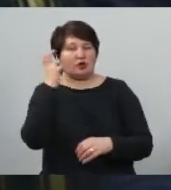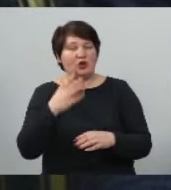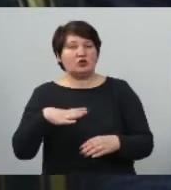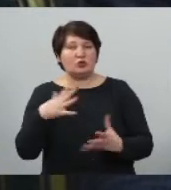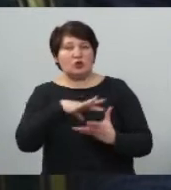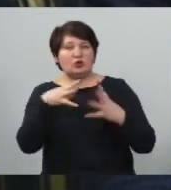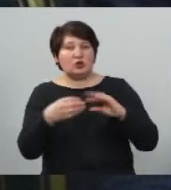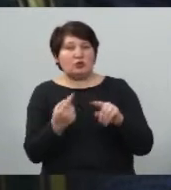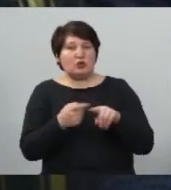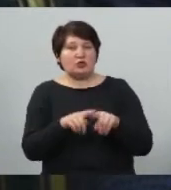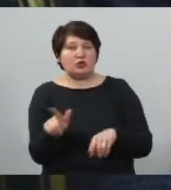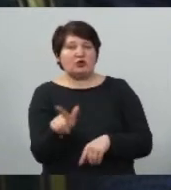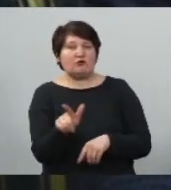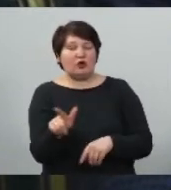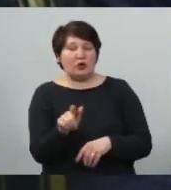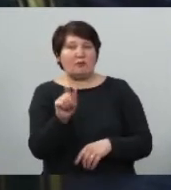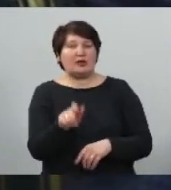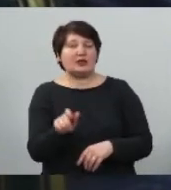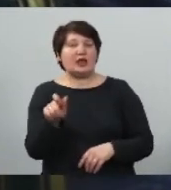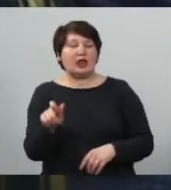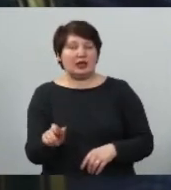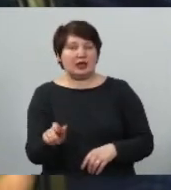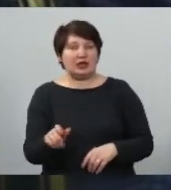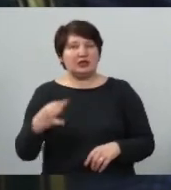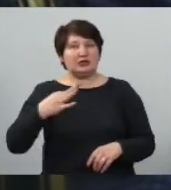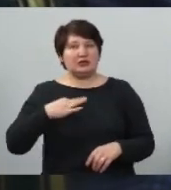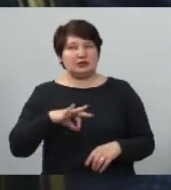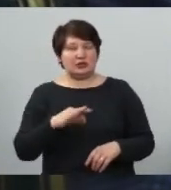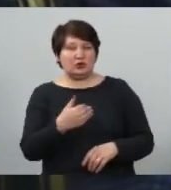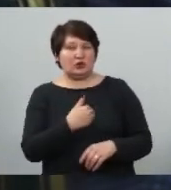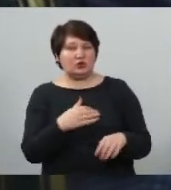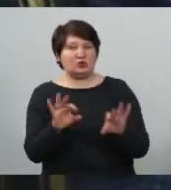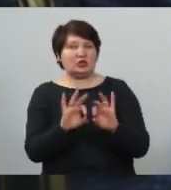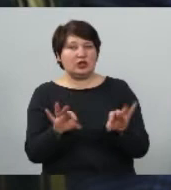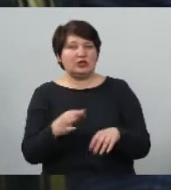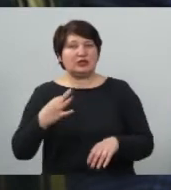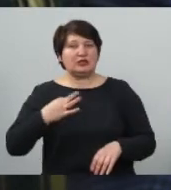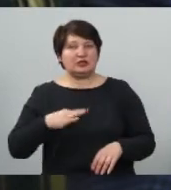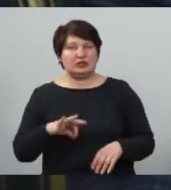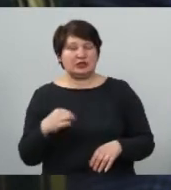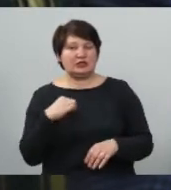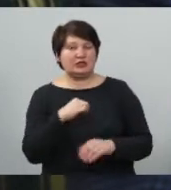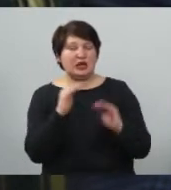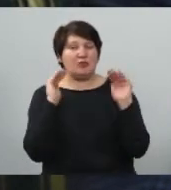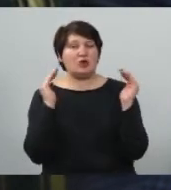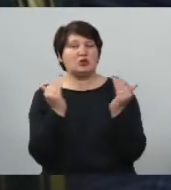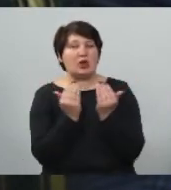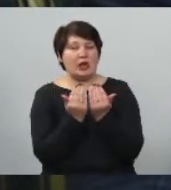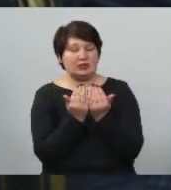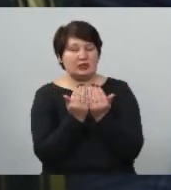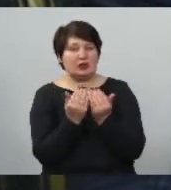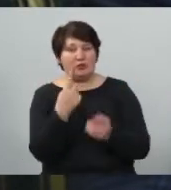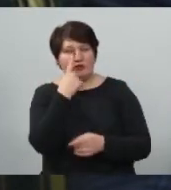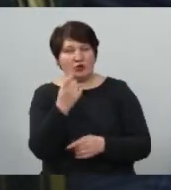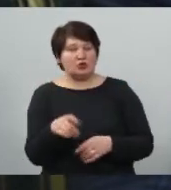цих двох пацієнтах. Син, хочу дати внести роз'яснення, син знаходиться в самоізоляції. Він повідомлений про те, що він не